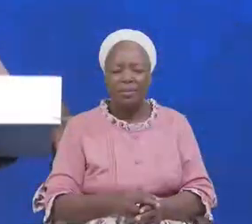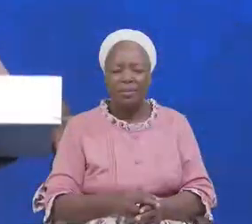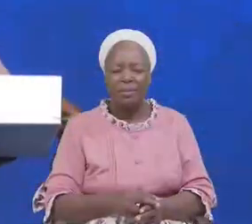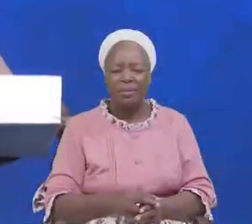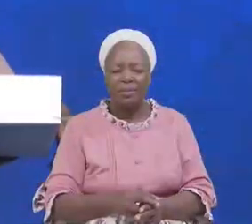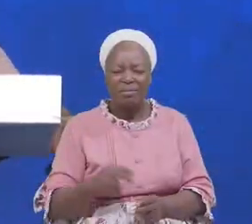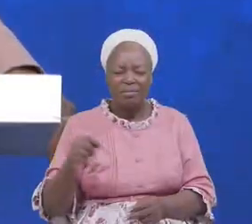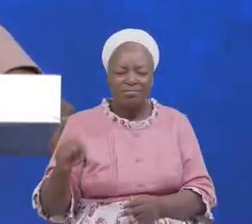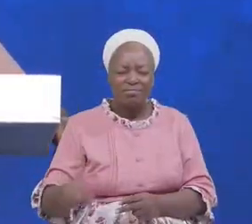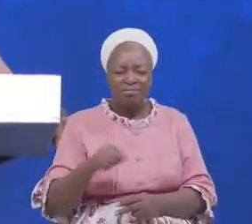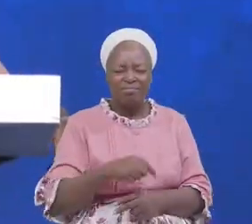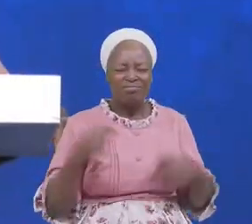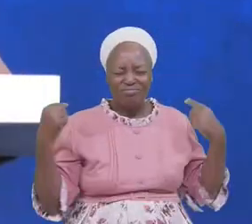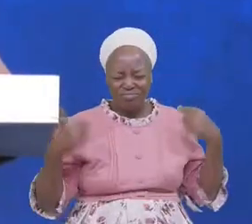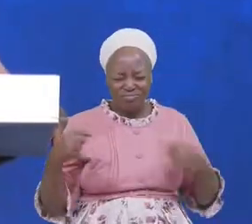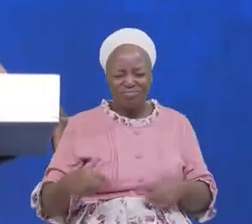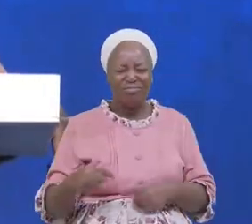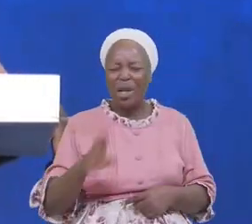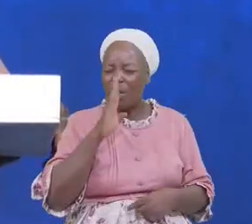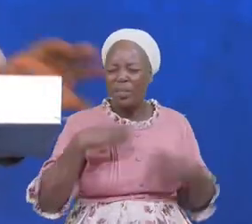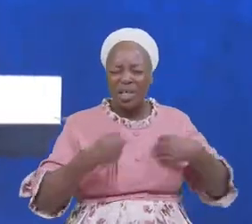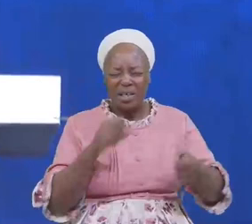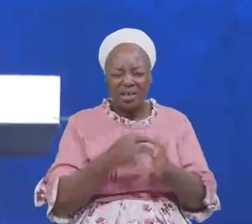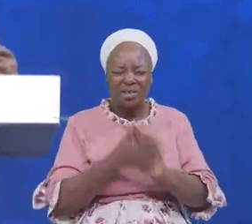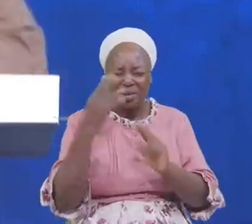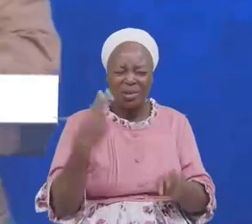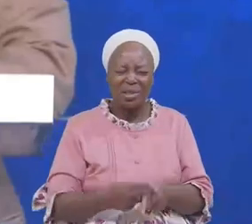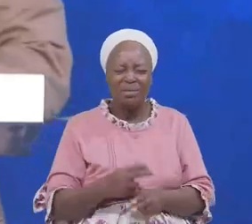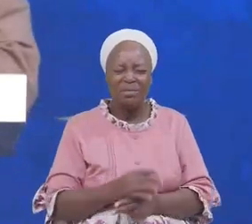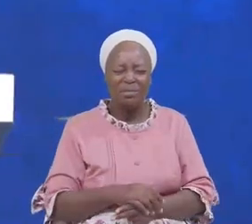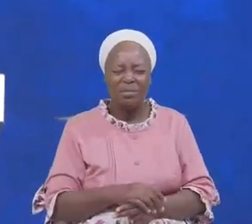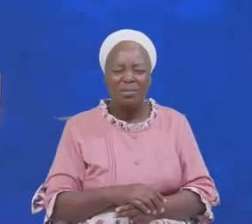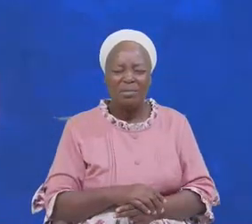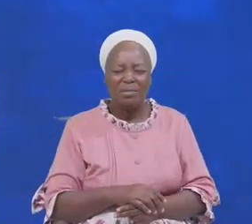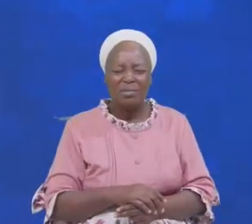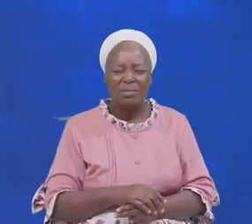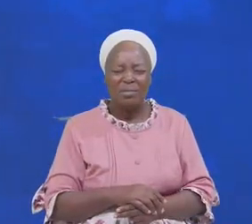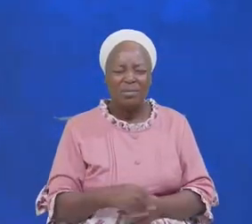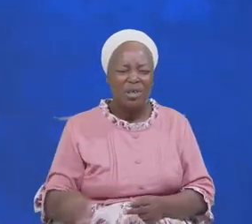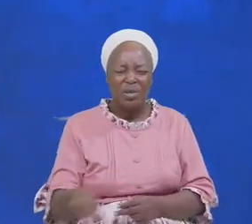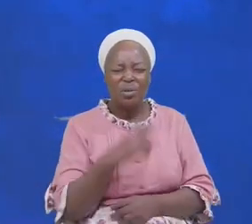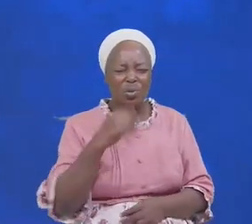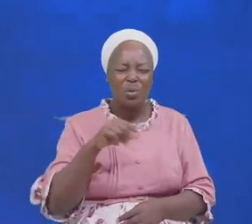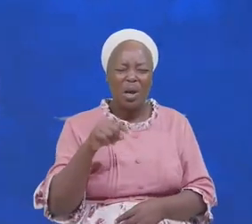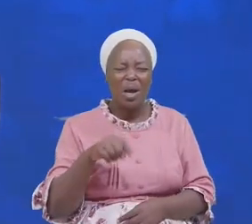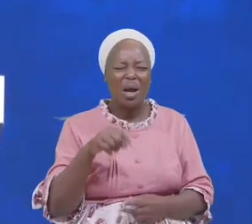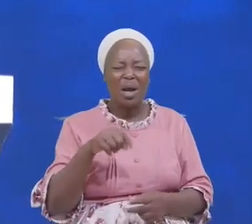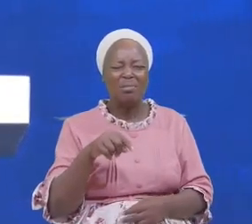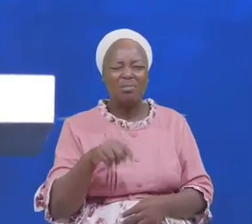Arthrite, sois guéri au nom de Jésus. Ceux qui sont paralysés,